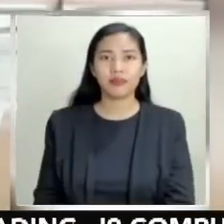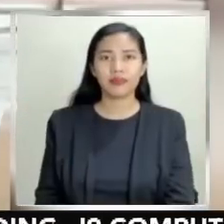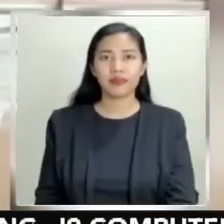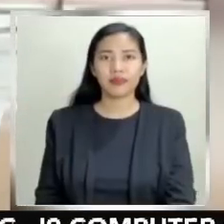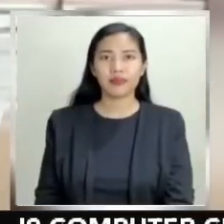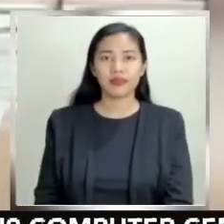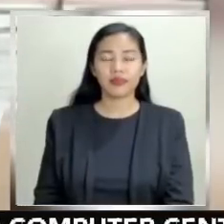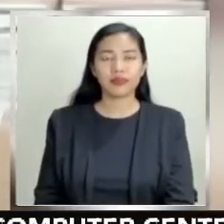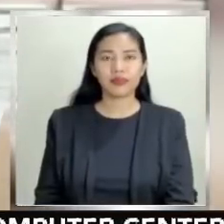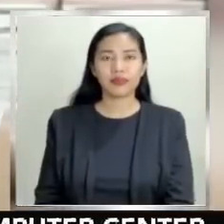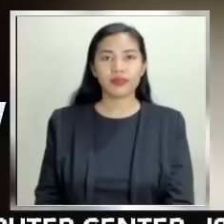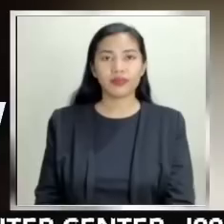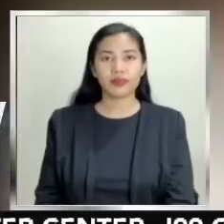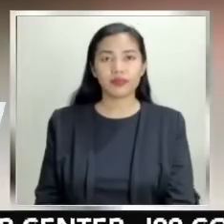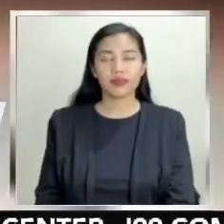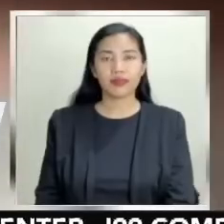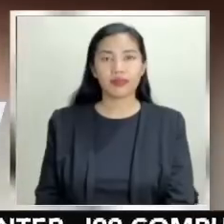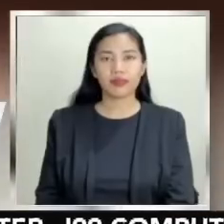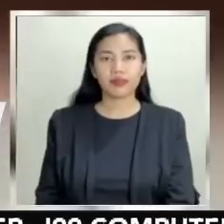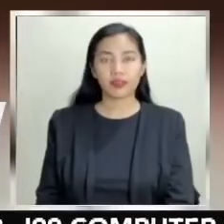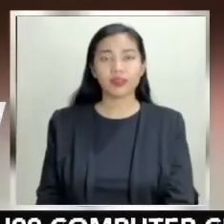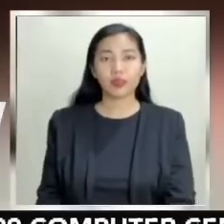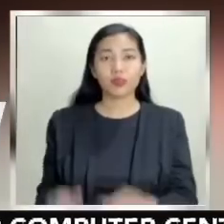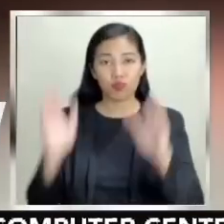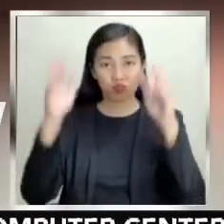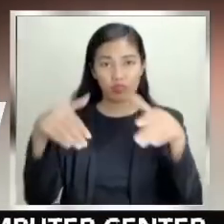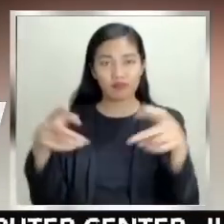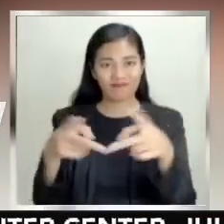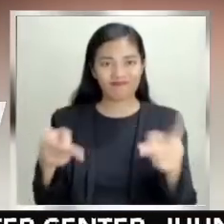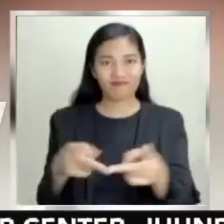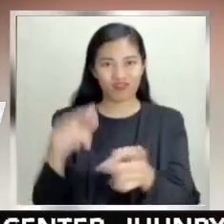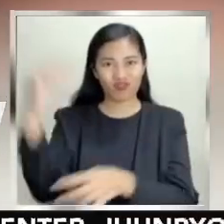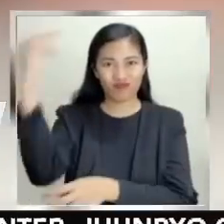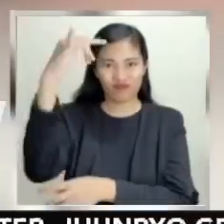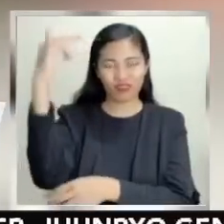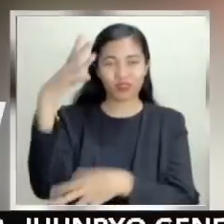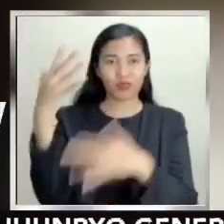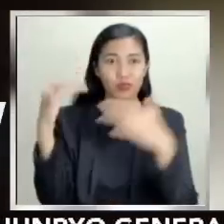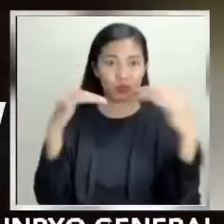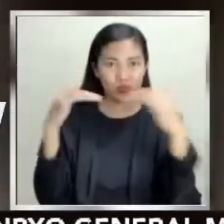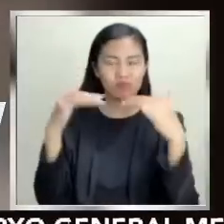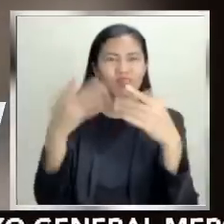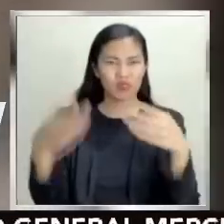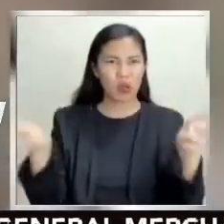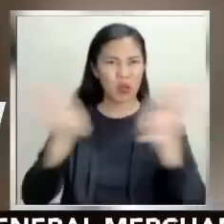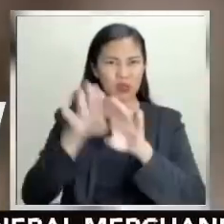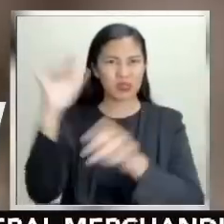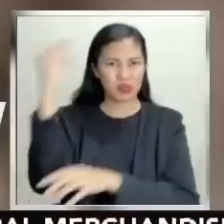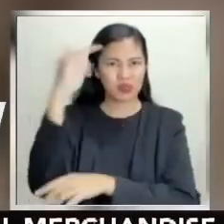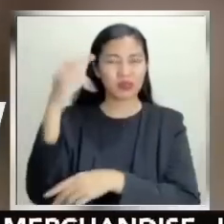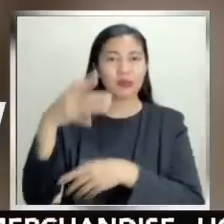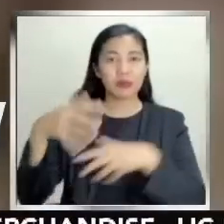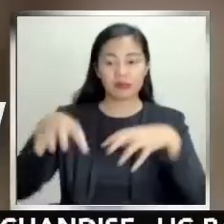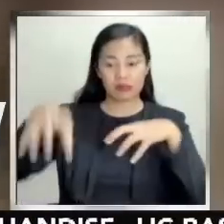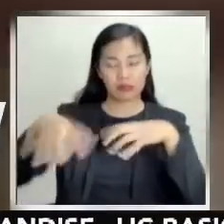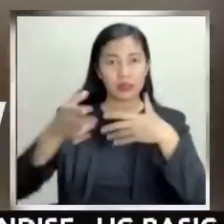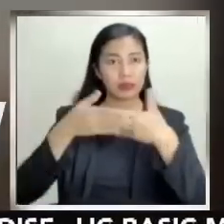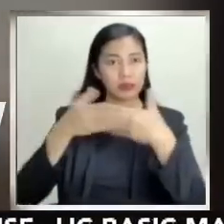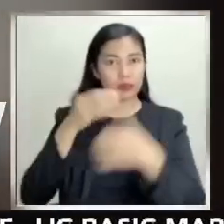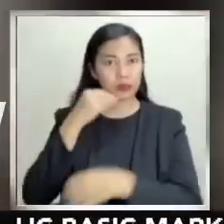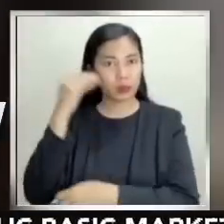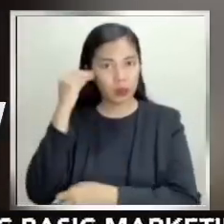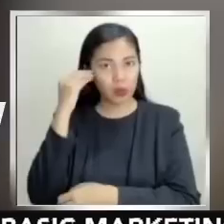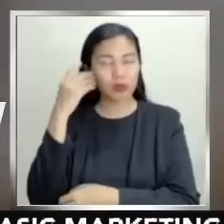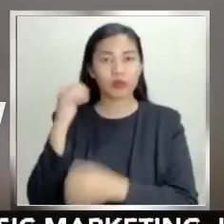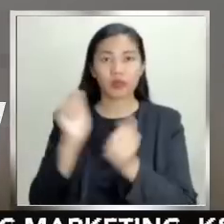Isa sa mga sentro ng bakbakan ng airport na sinara na. Dito malapit nakatira sina John, kanyang ina, at mga estudyante ng Islamic Studies sa